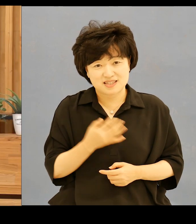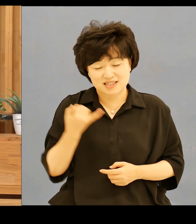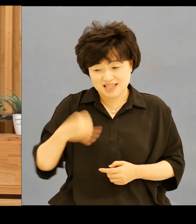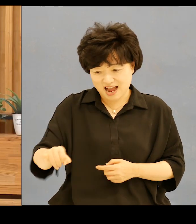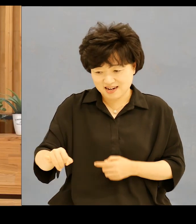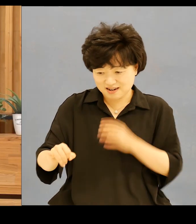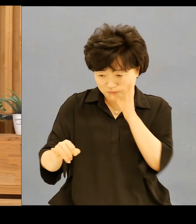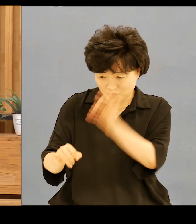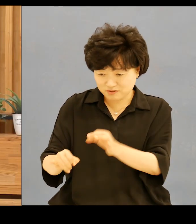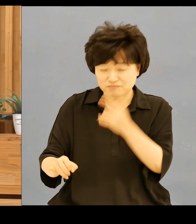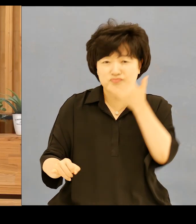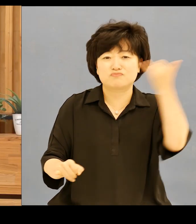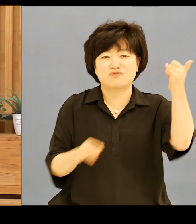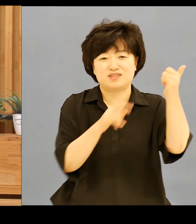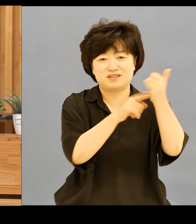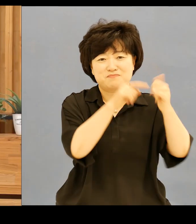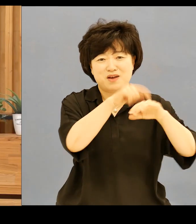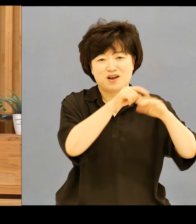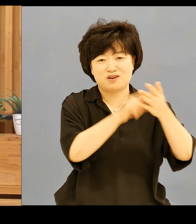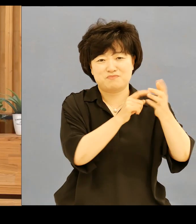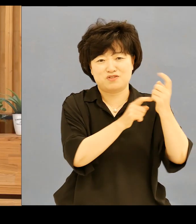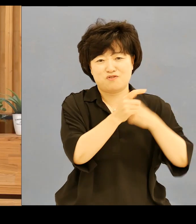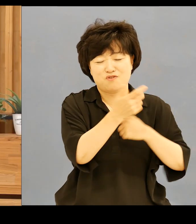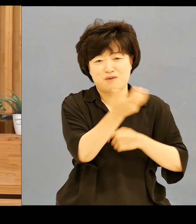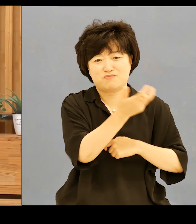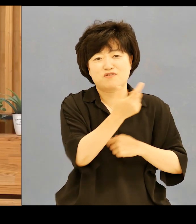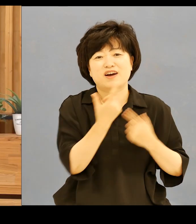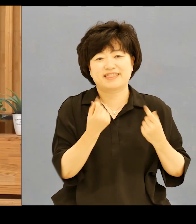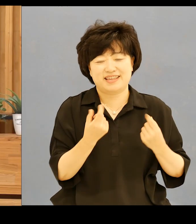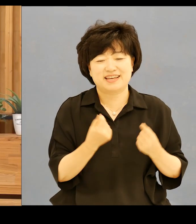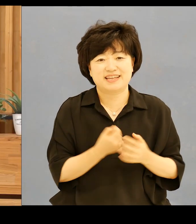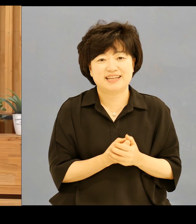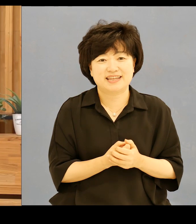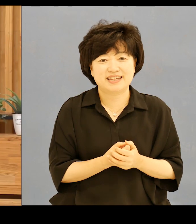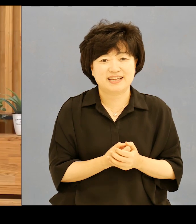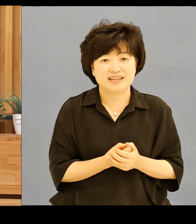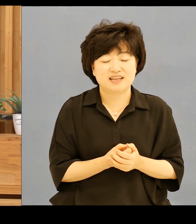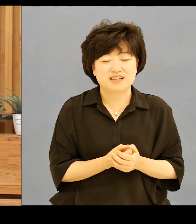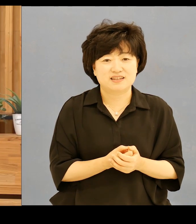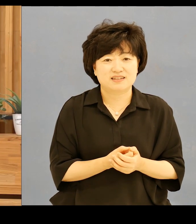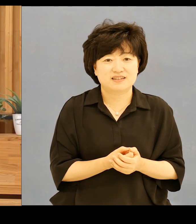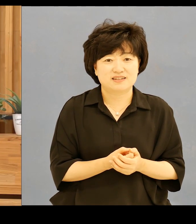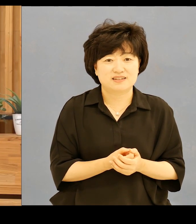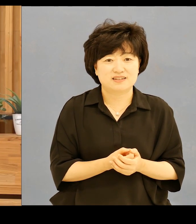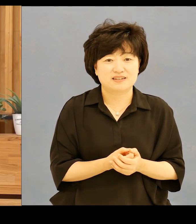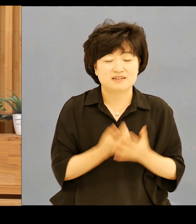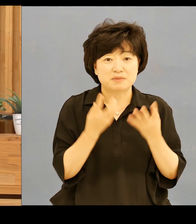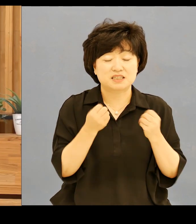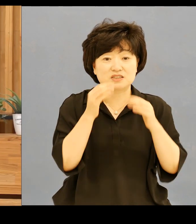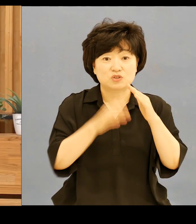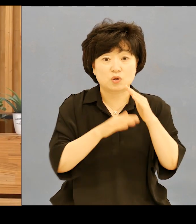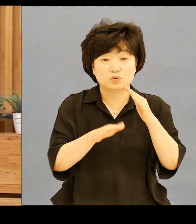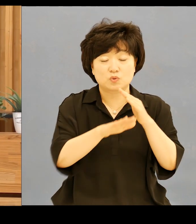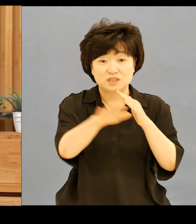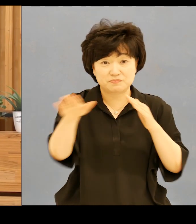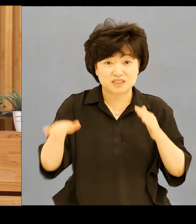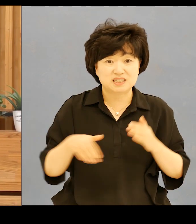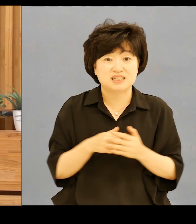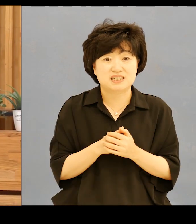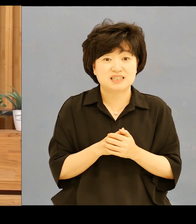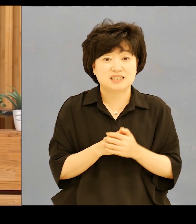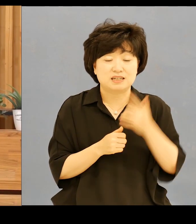딸 아이를 헤아리는 엄마 아빠의 마음이 더하거든요. 그렇죠? 네. 네. 그래서 많은 성도님들이 그 두